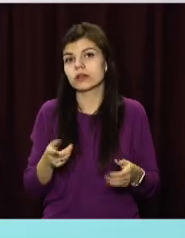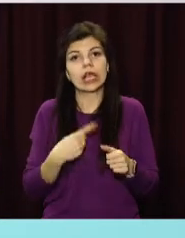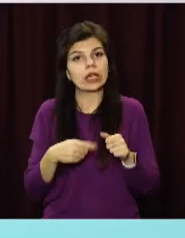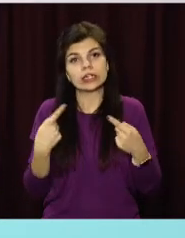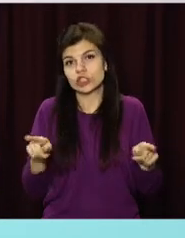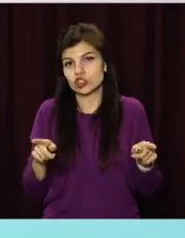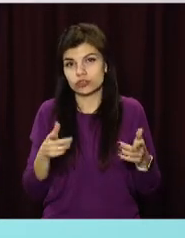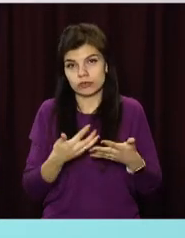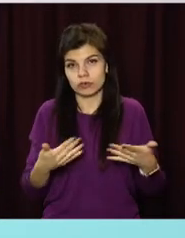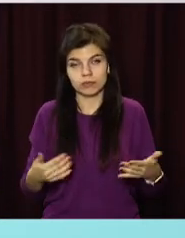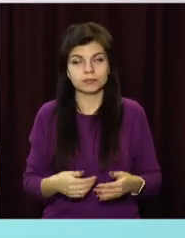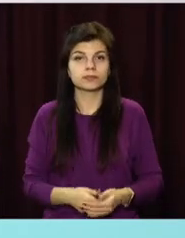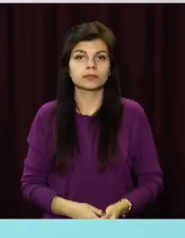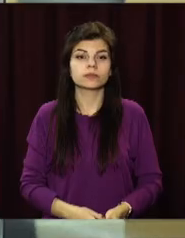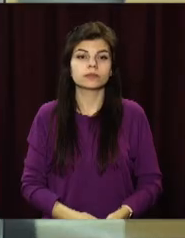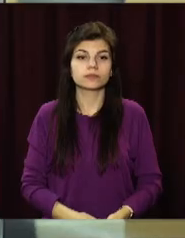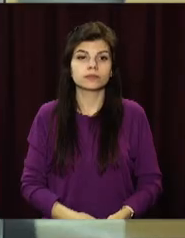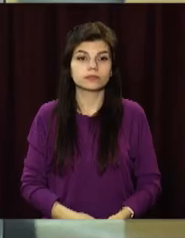інші процеси.